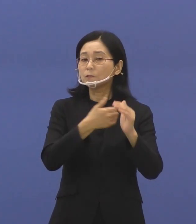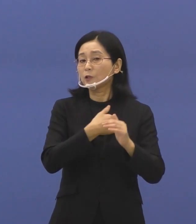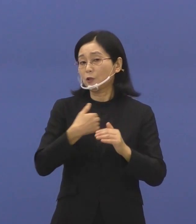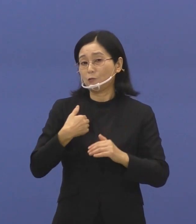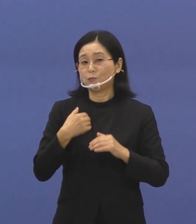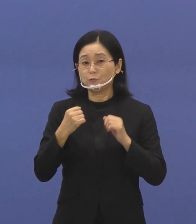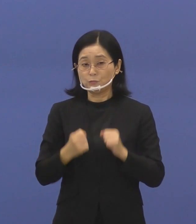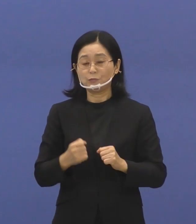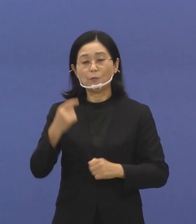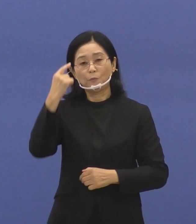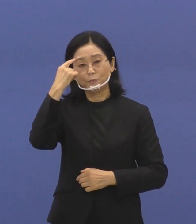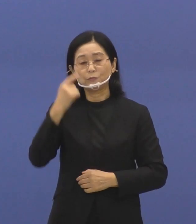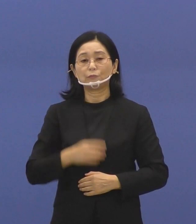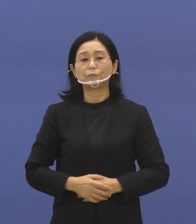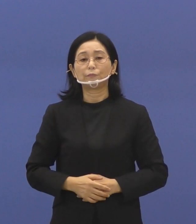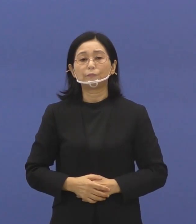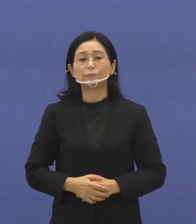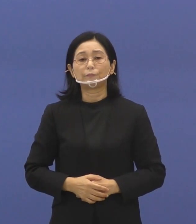思います。